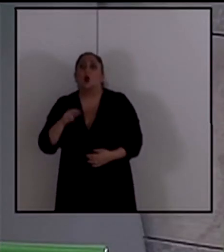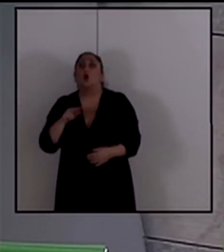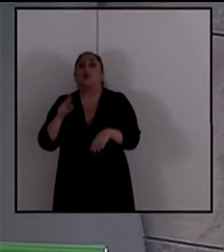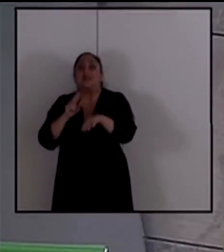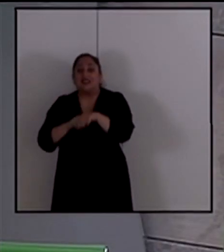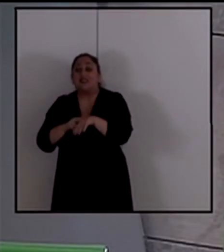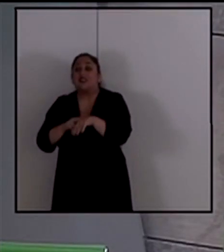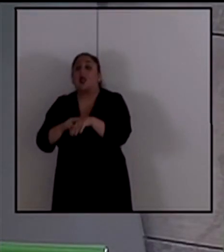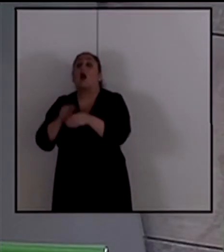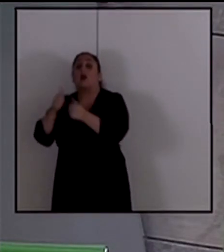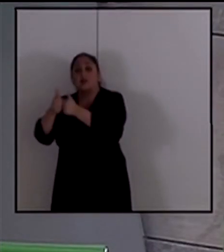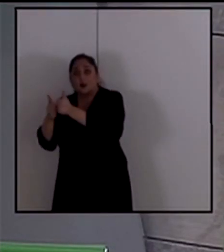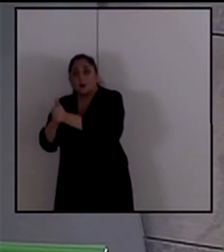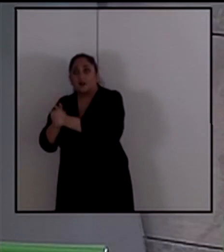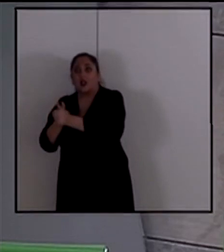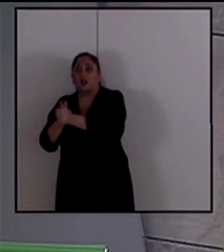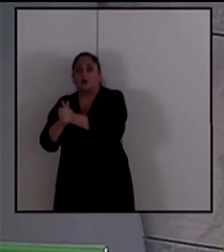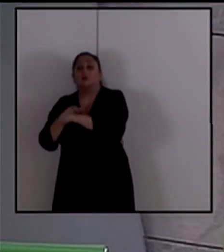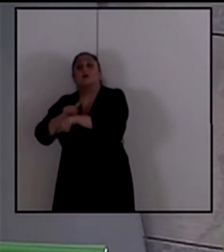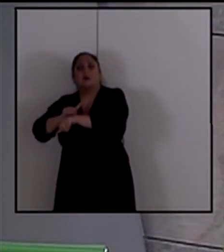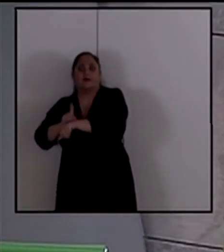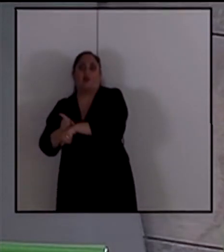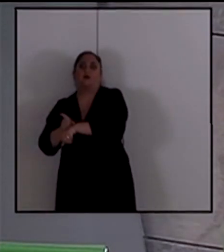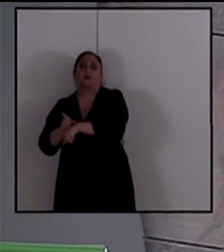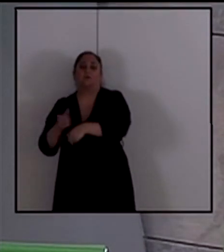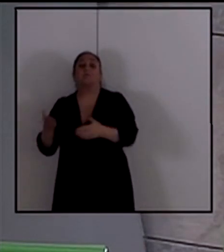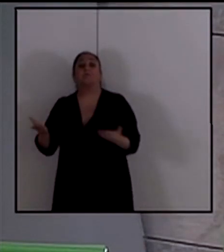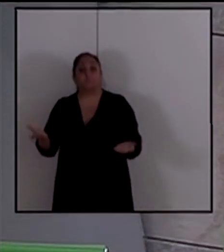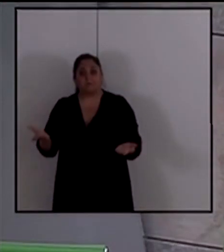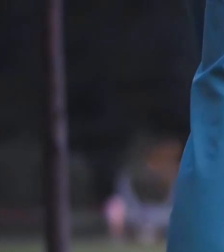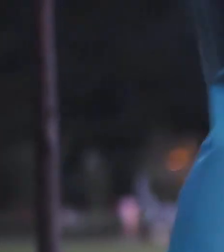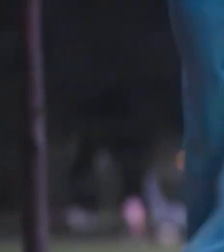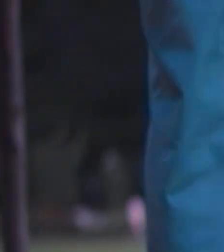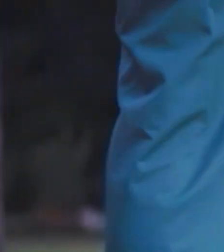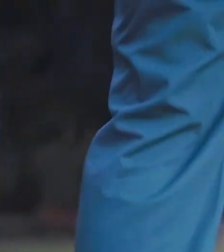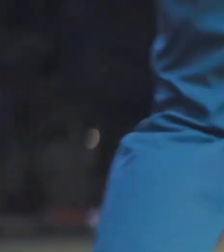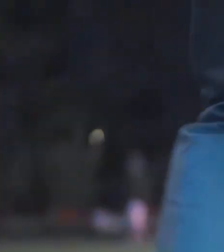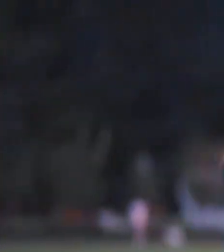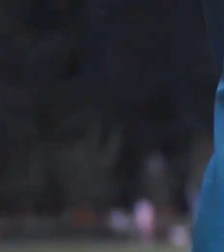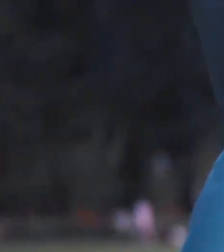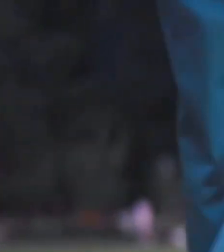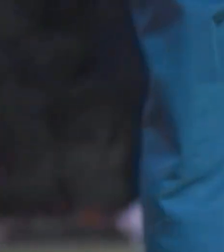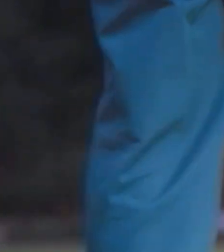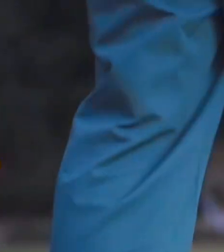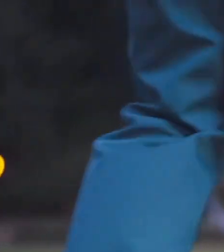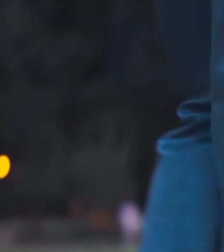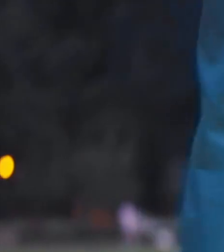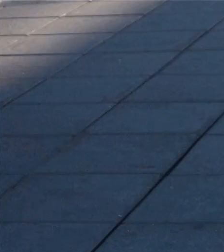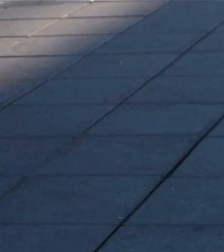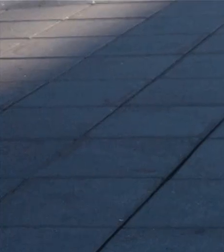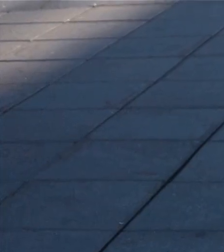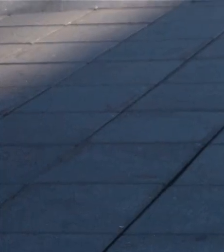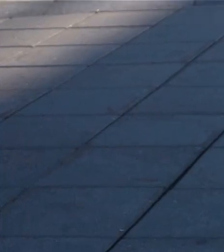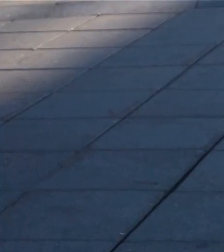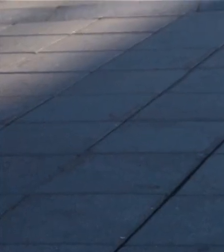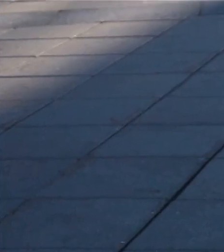-Inkluzjoni ġulja Faruġa Portelli fin dirizd l-parlament dħall-estimi ta' dikasteru taħħa. Fost il-Mizu uri fdan il-qazam mdik tal' Careers Grant